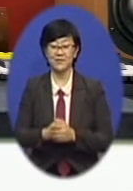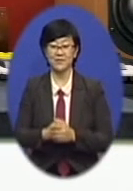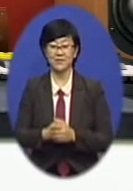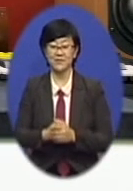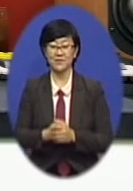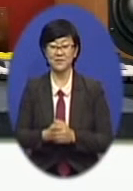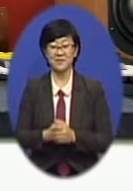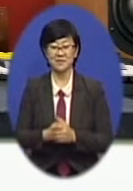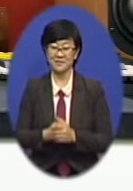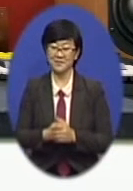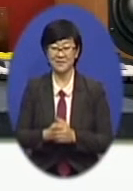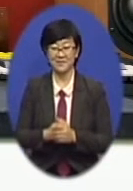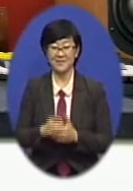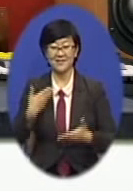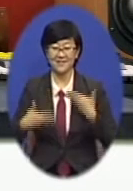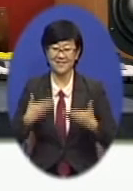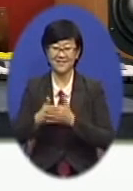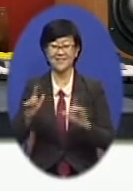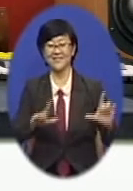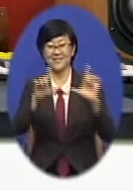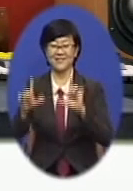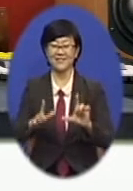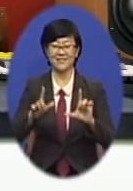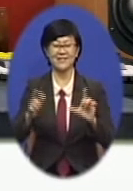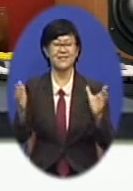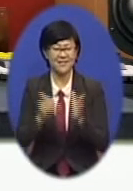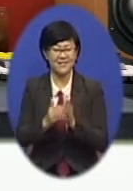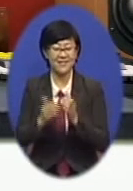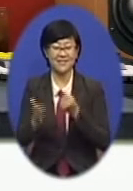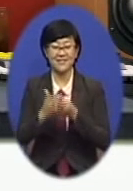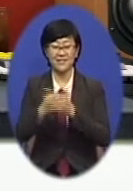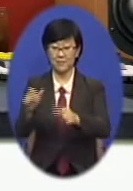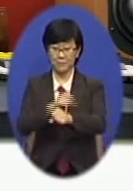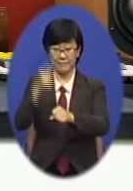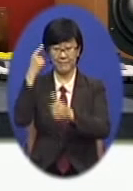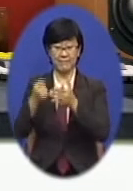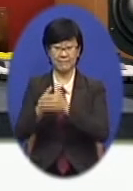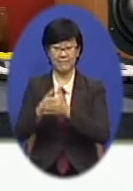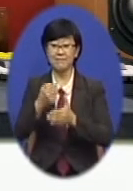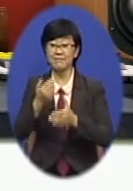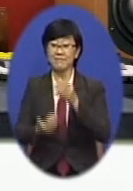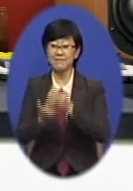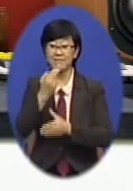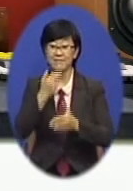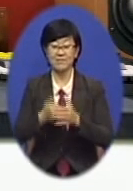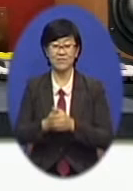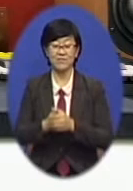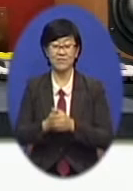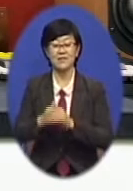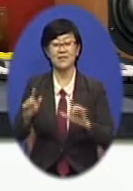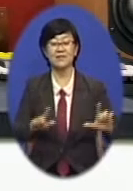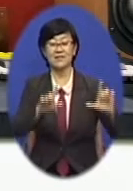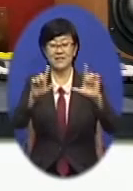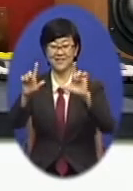글쎄, 뭐 이렇게 정신없이 네. 이렇게 살아오다 보니까 뭐 이렇게 네. 특별하게 생각나는 거는 없고 이게 살아온 그런 게